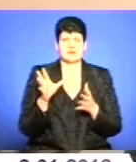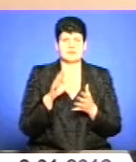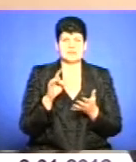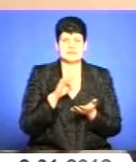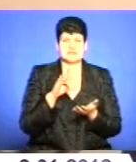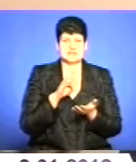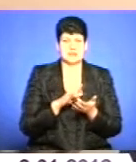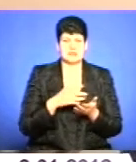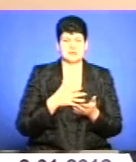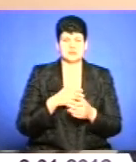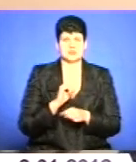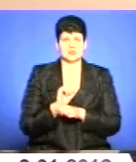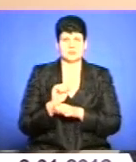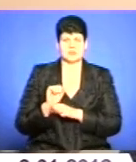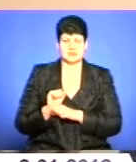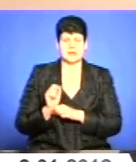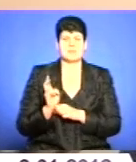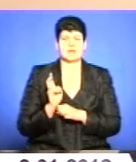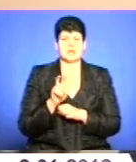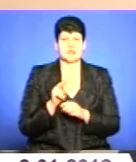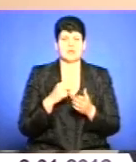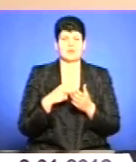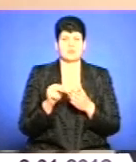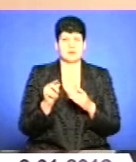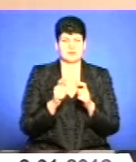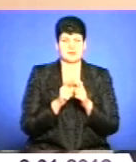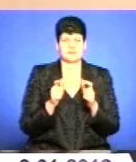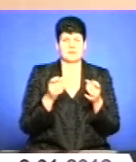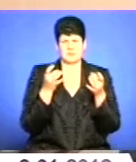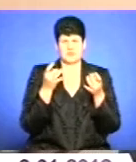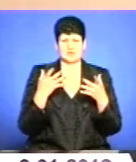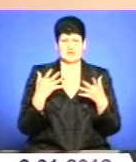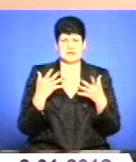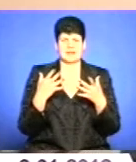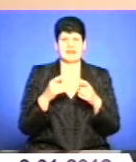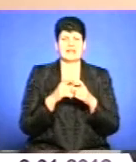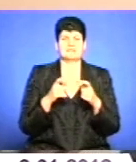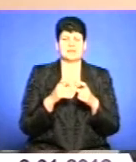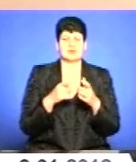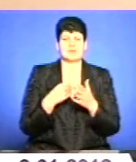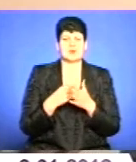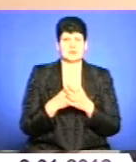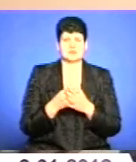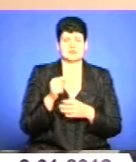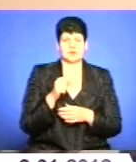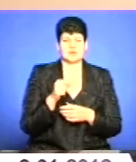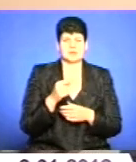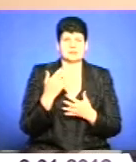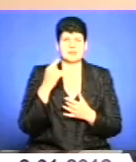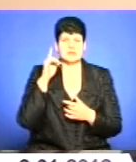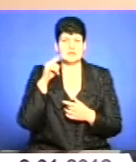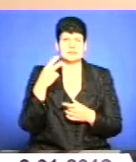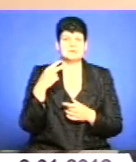центральних наших зупинках, підійти і купити простий електронний квиток, вартість його, оскільки я знаю,